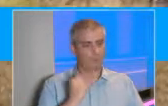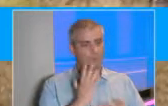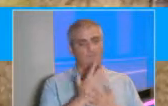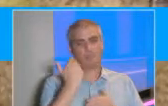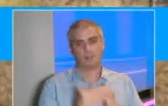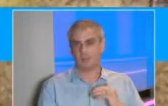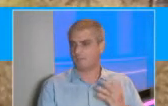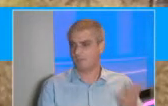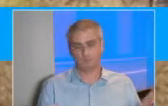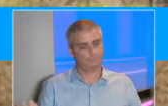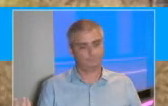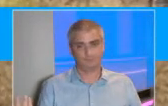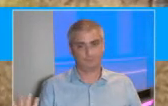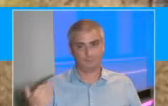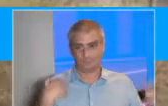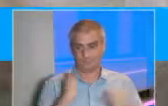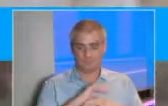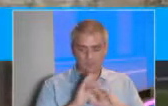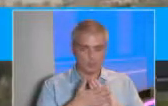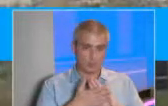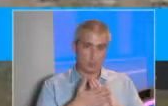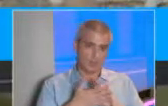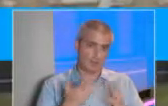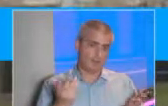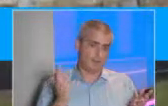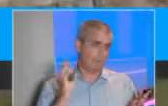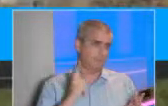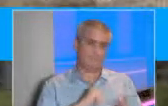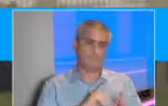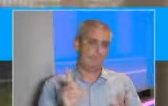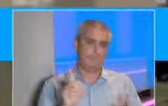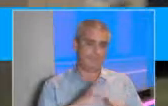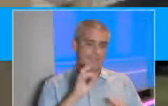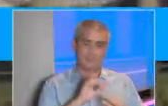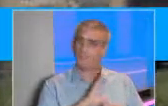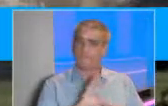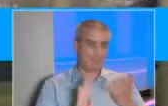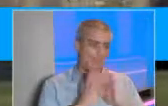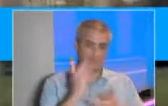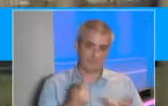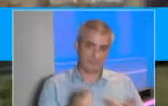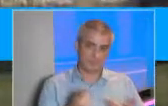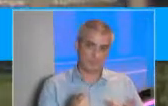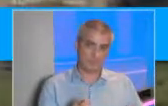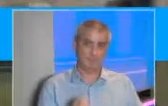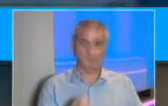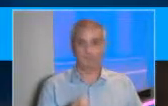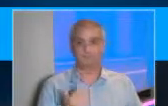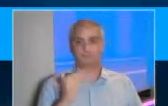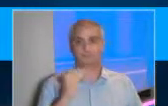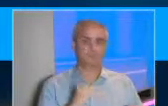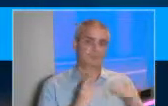עבר, אנחנו סיימנו את כל עונת הקציר של החיטה בלי שרפות מבלוני תבערה,